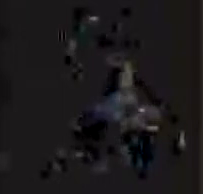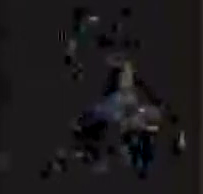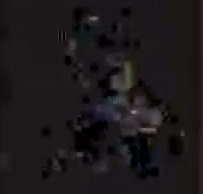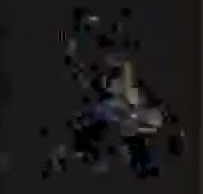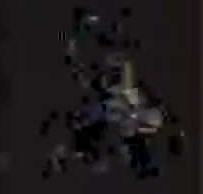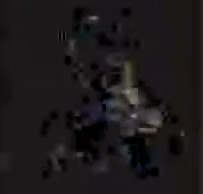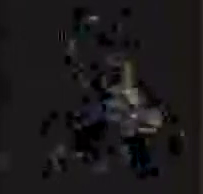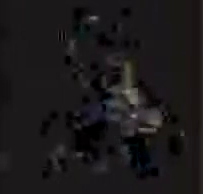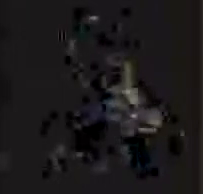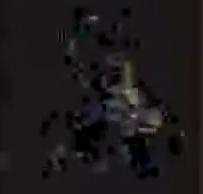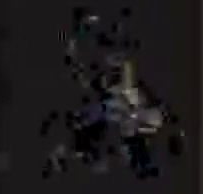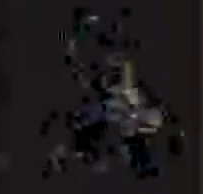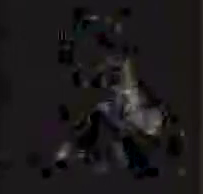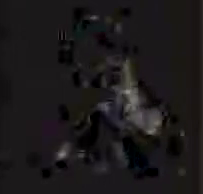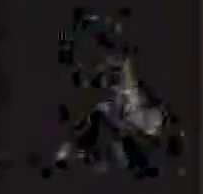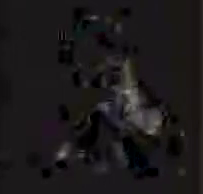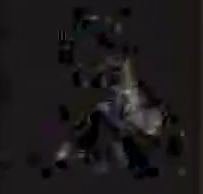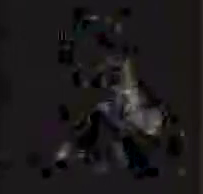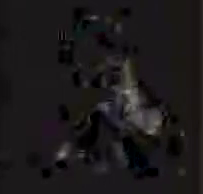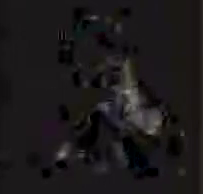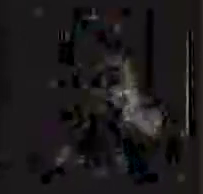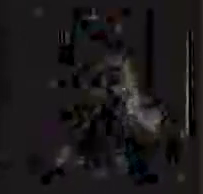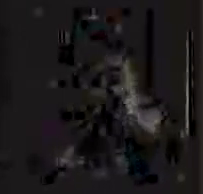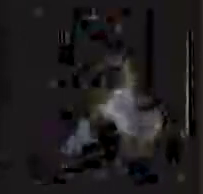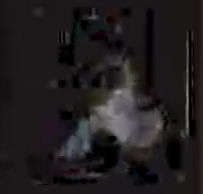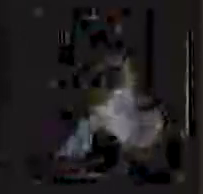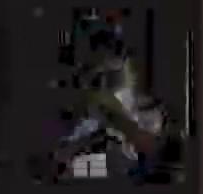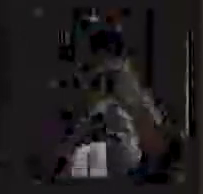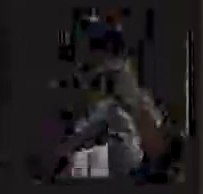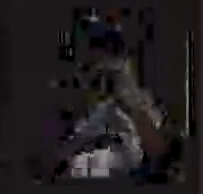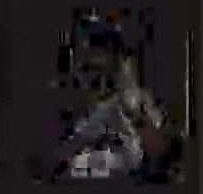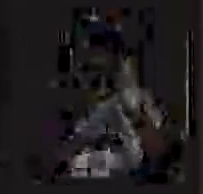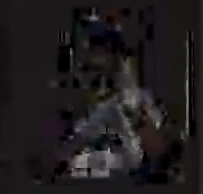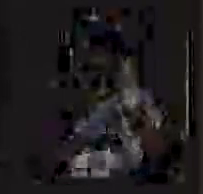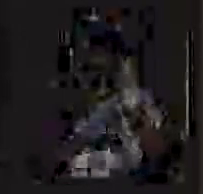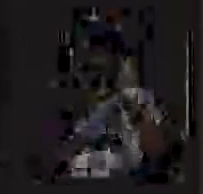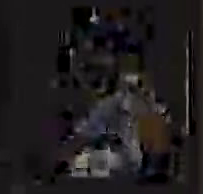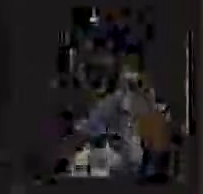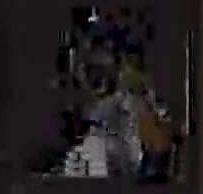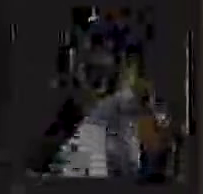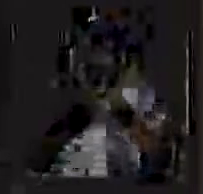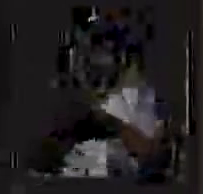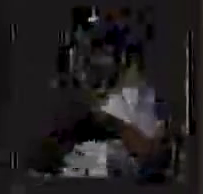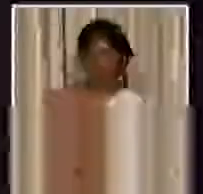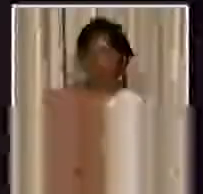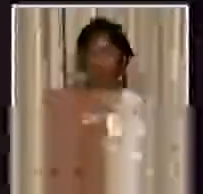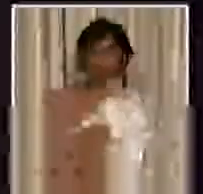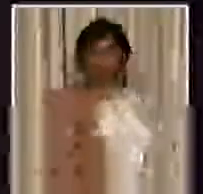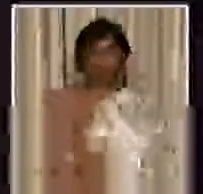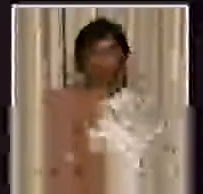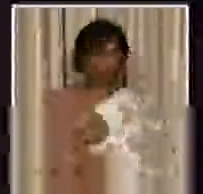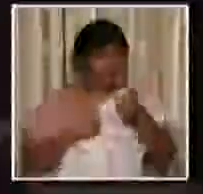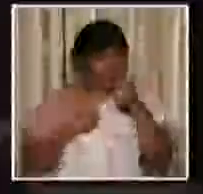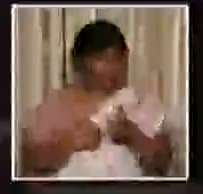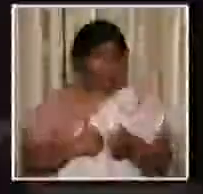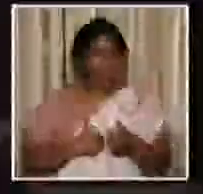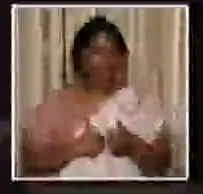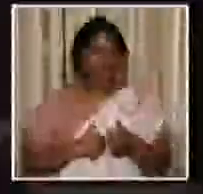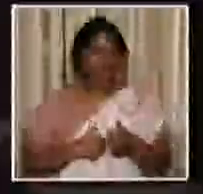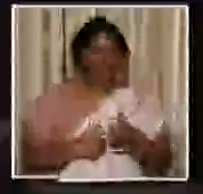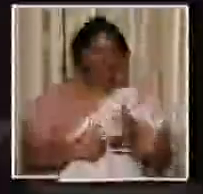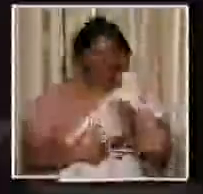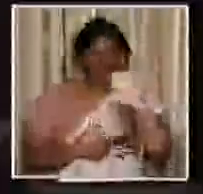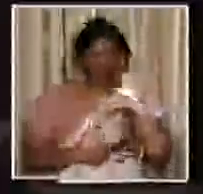ඇතුලේ හිටියේ බාබු බාබු බෝම්බේ තිබ්බේ එදා බුද්ධ්‍යාංශ හරියට කටයුතු කෙරුවා නම්